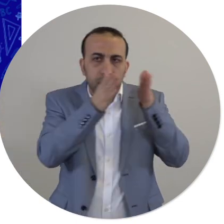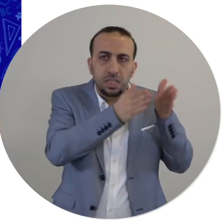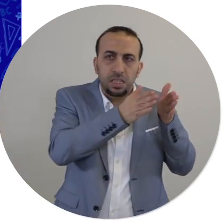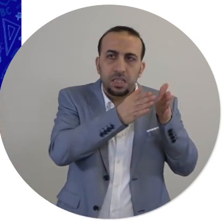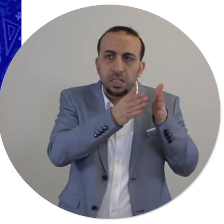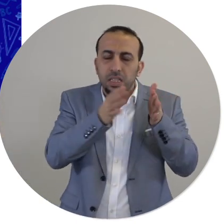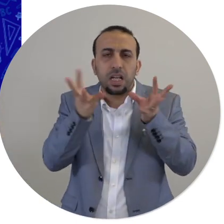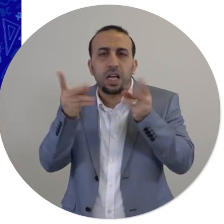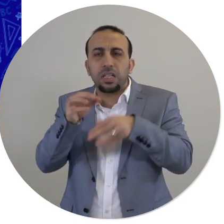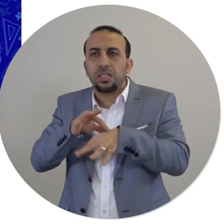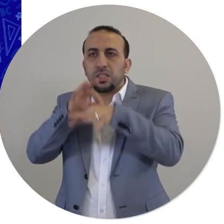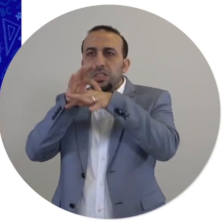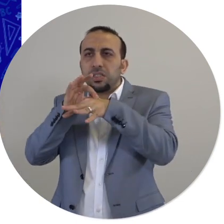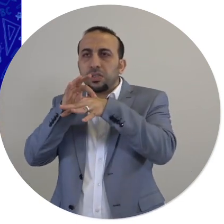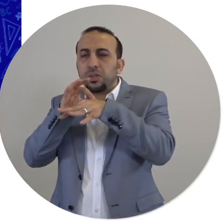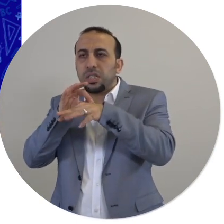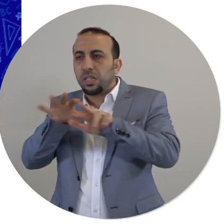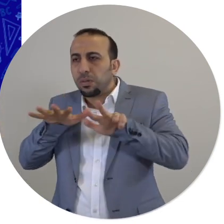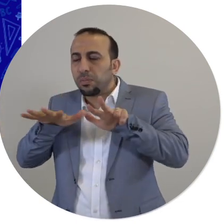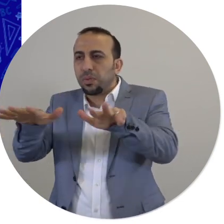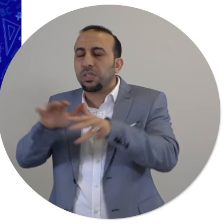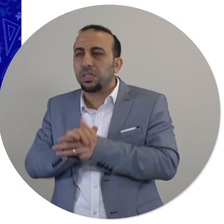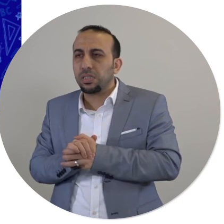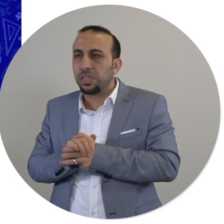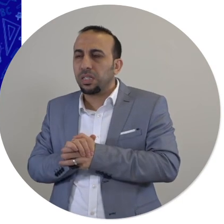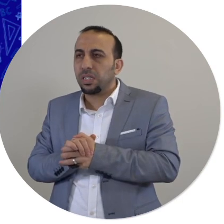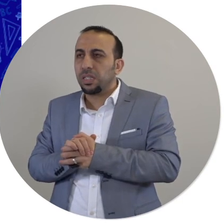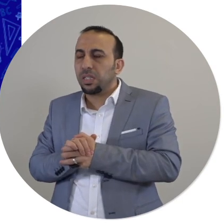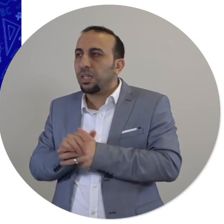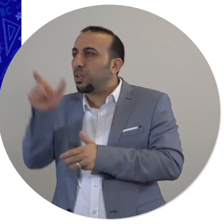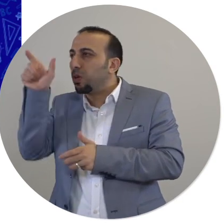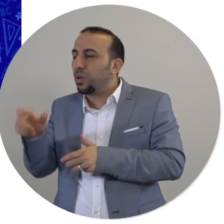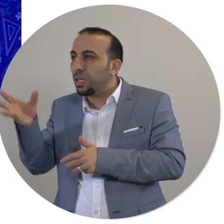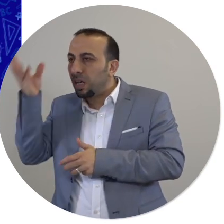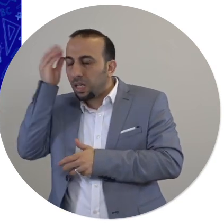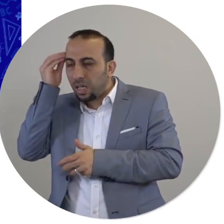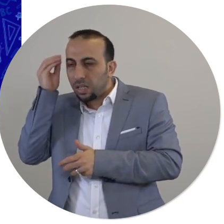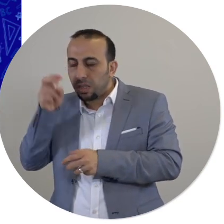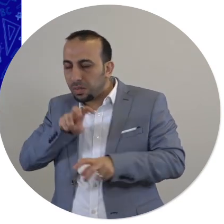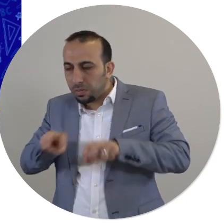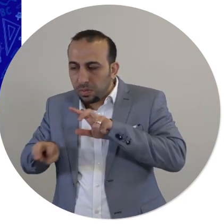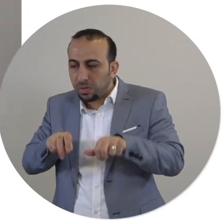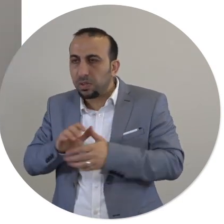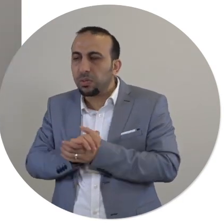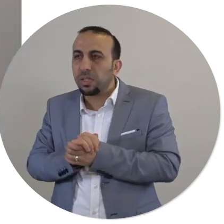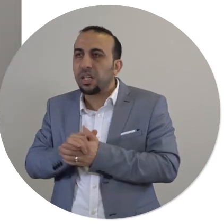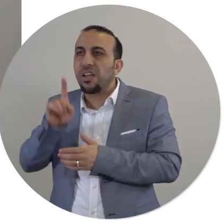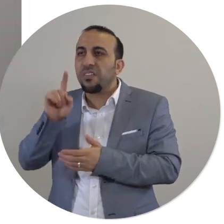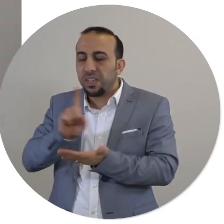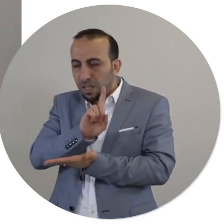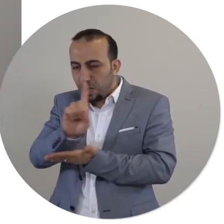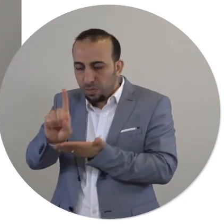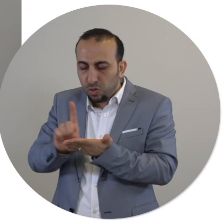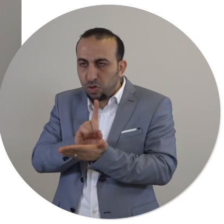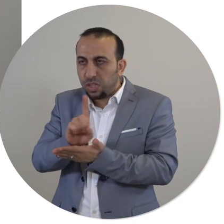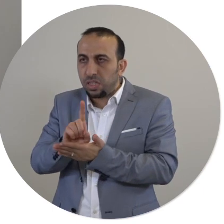بالمليار. لذلك يتوقع الباحثون بأن سيكون هناك مشكلات خطيرة بيئية واجتماعية نتيجة للزيادة